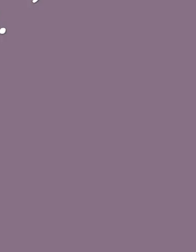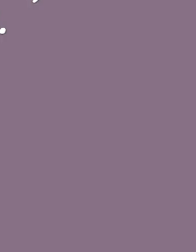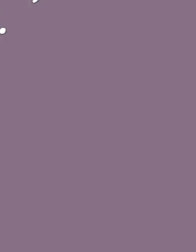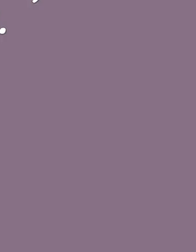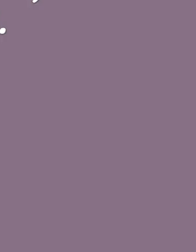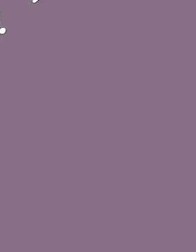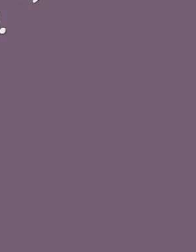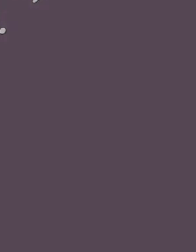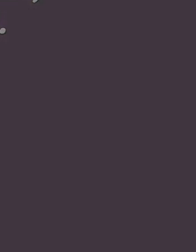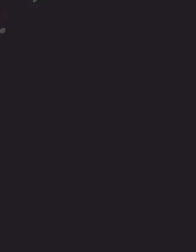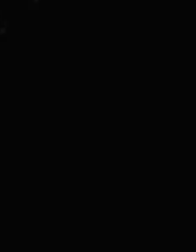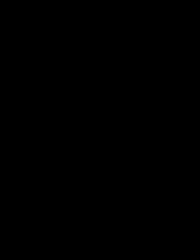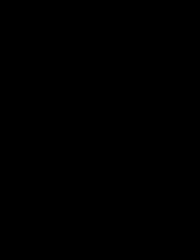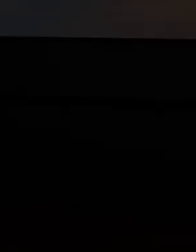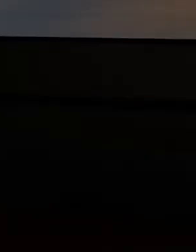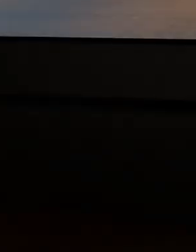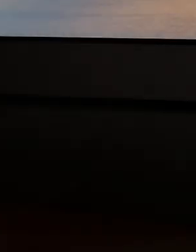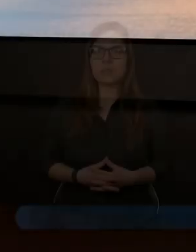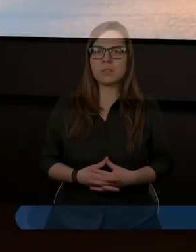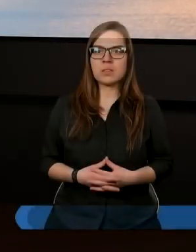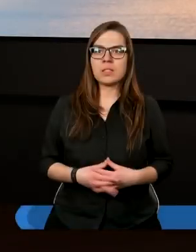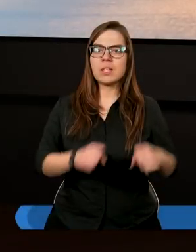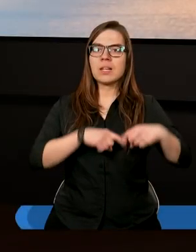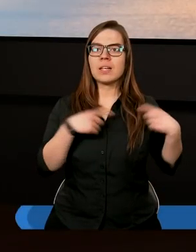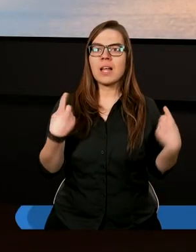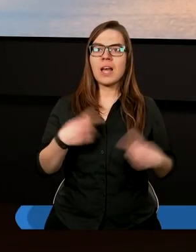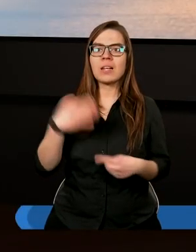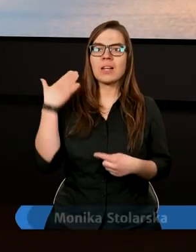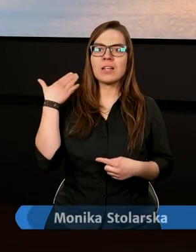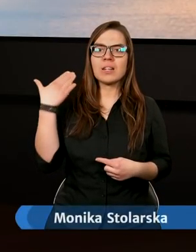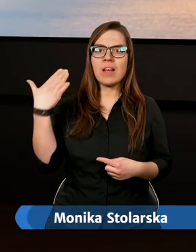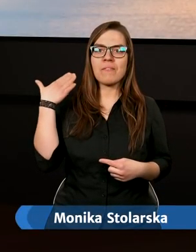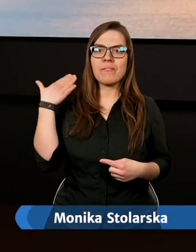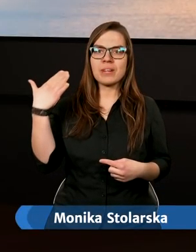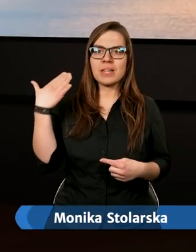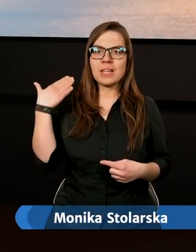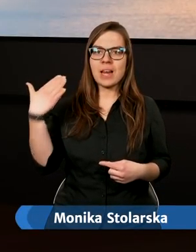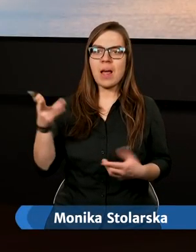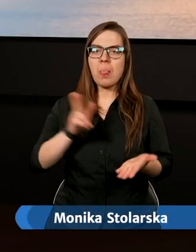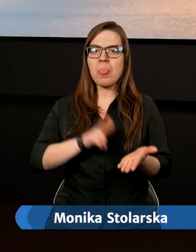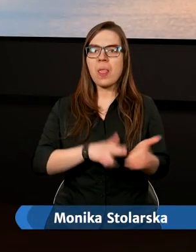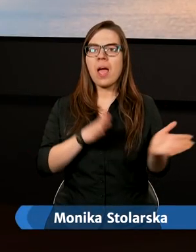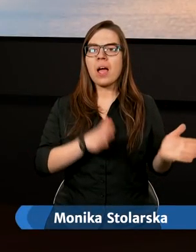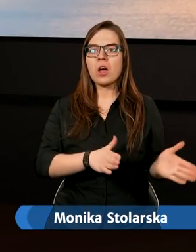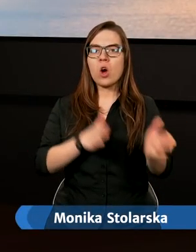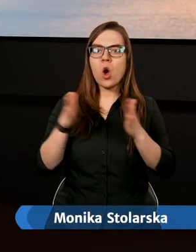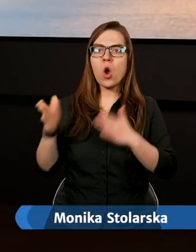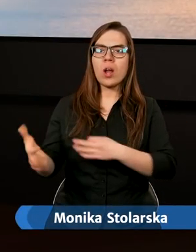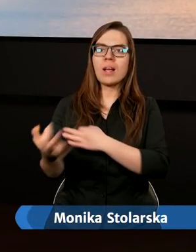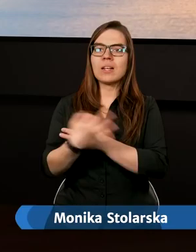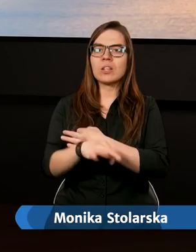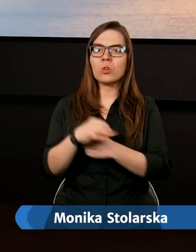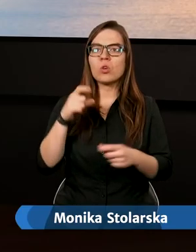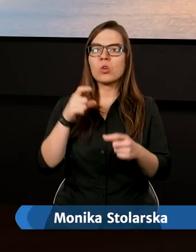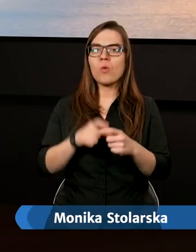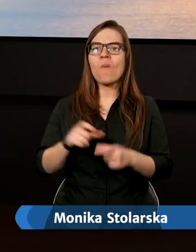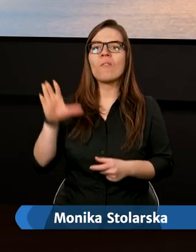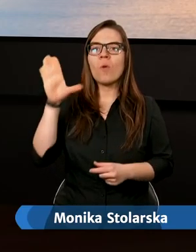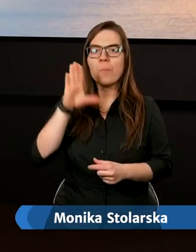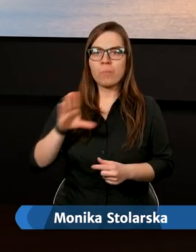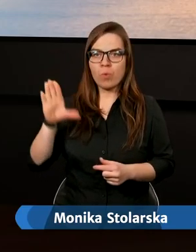Dziękujemy. Serdecznie witam na kolejnym studium Słowa